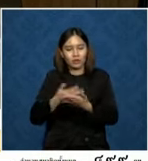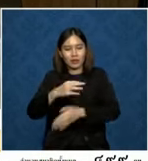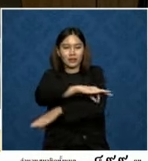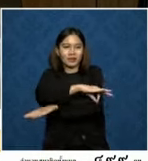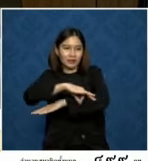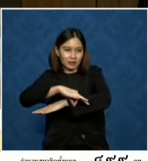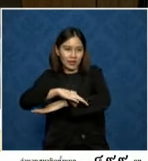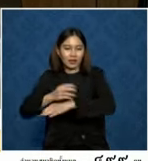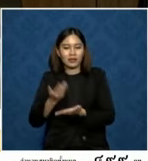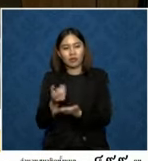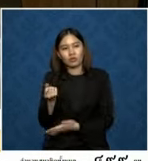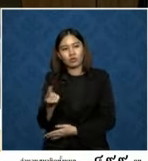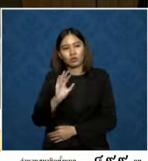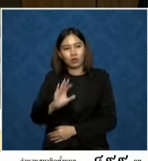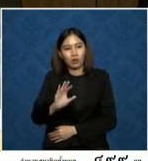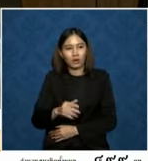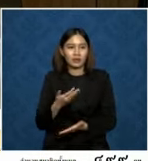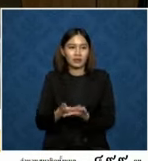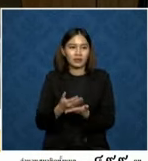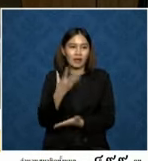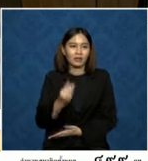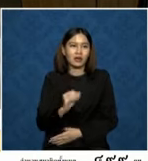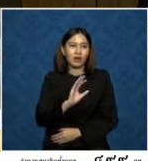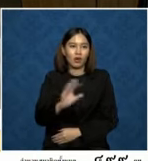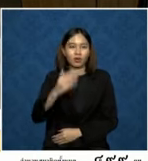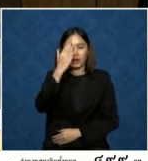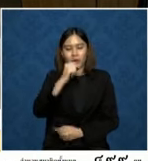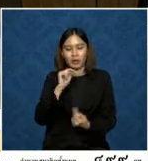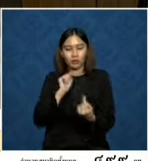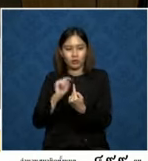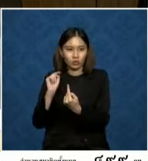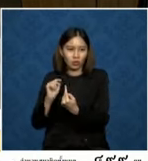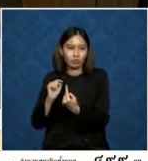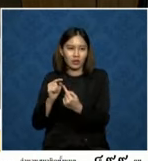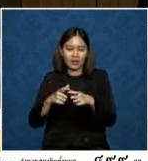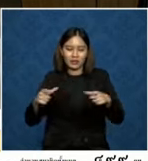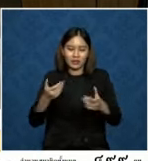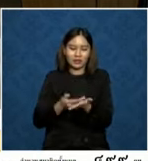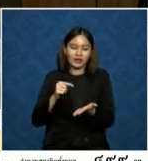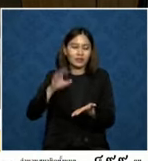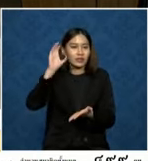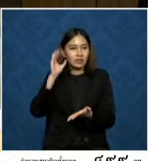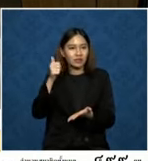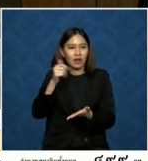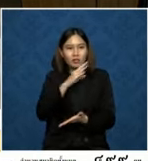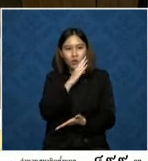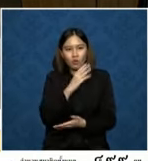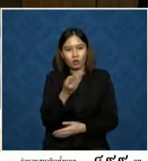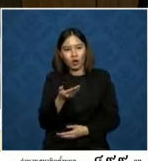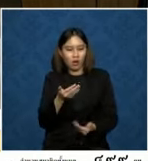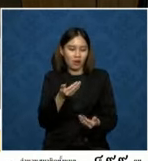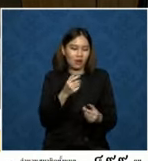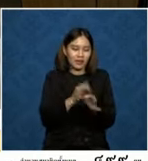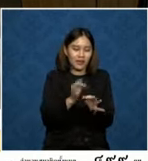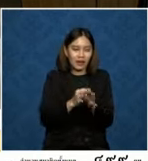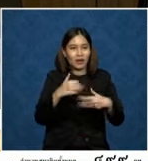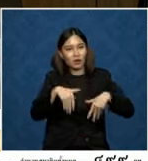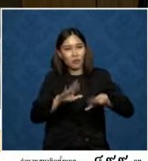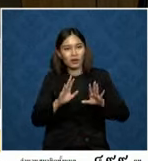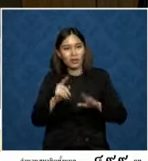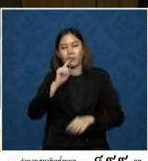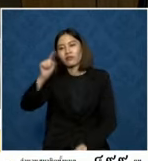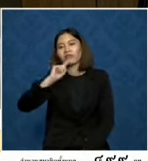เงินสดของเขาแล้วก็เงินคงค้างของเขาเพื่อให้เหมาะสมเพื่อให้ตราสารอันนี้มีความน่าเชื่อถือไม่ใช่ต้องมาพึ่งกับการธนาคารและปล่อยไป